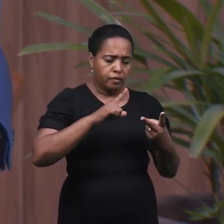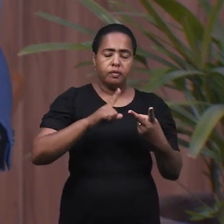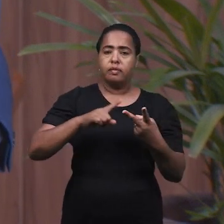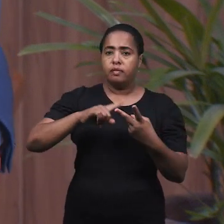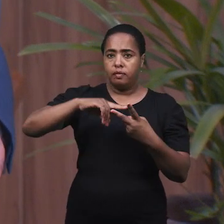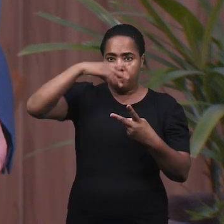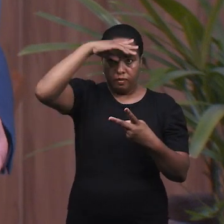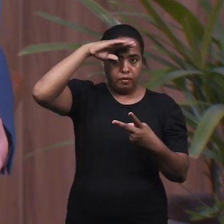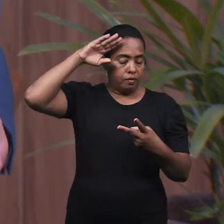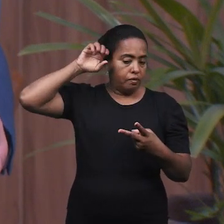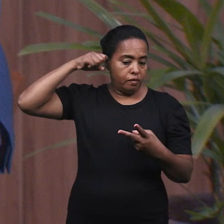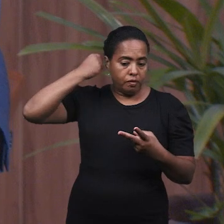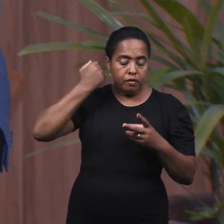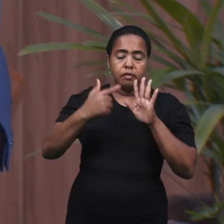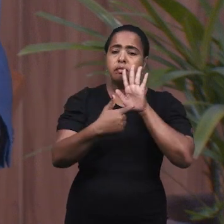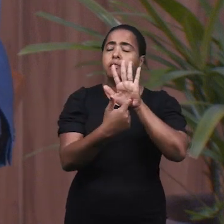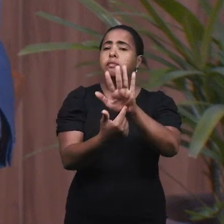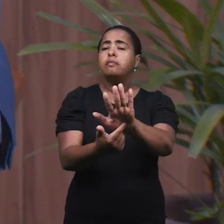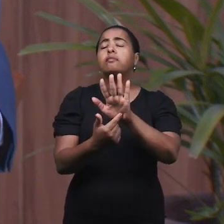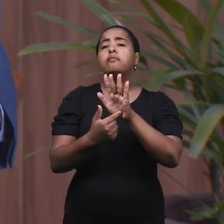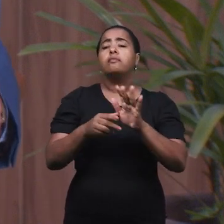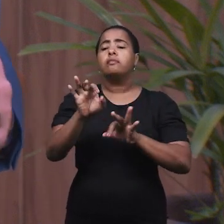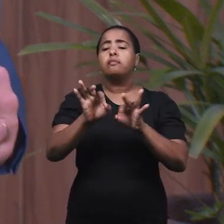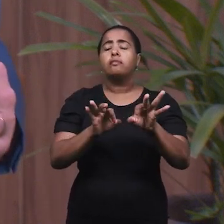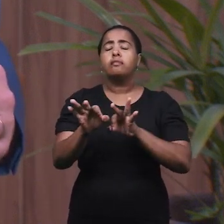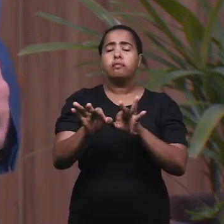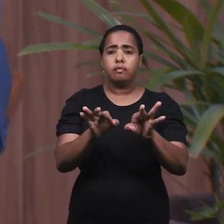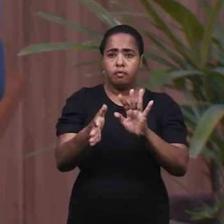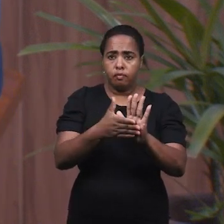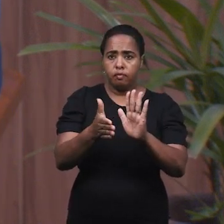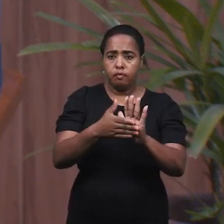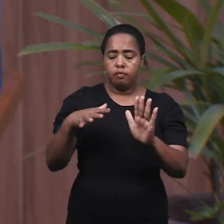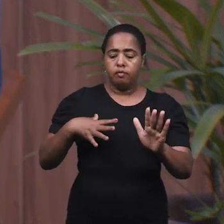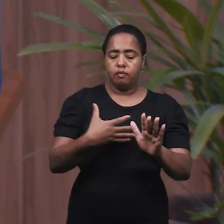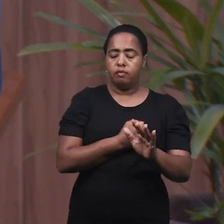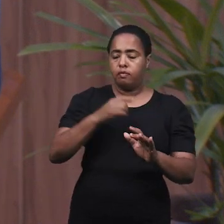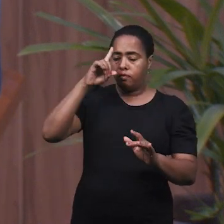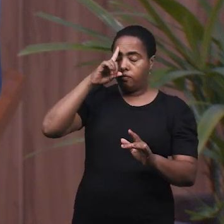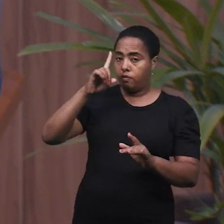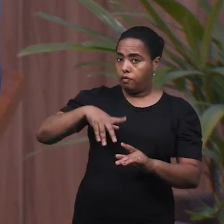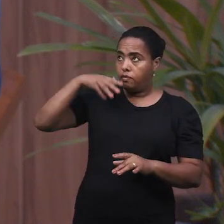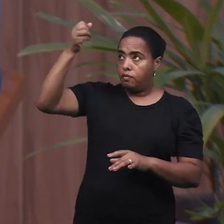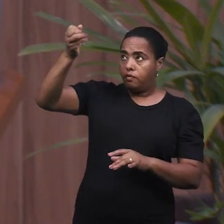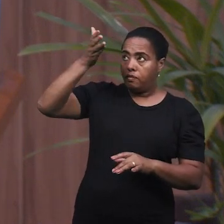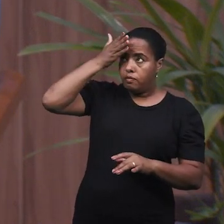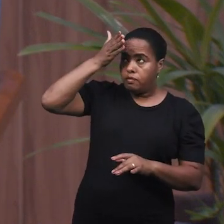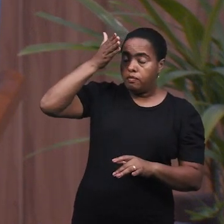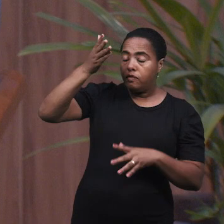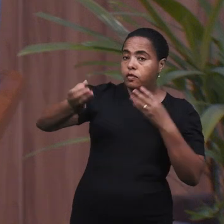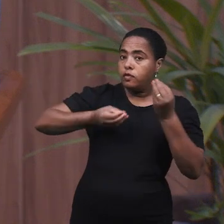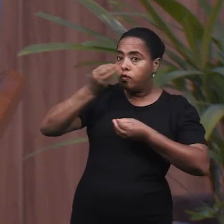Sérgio Souza pour parler sur le projet de salut de Dieu et, et,